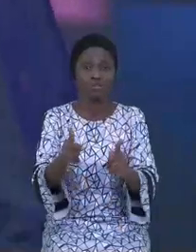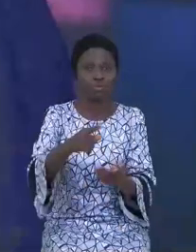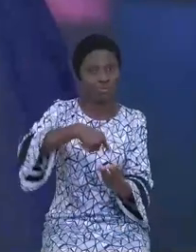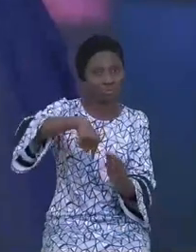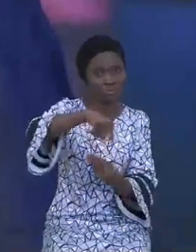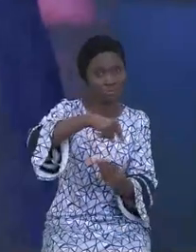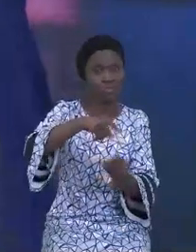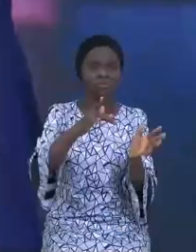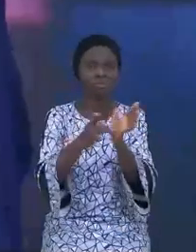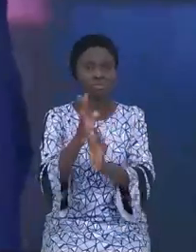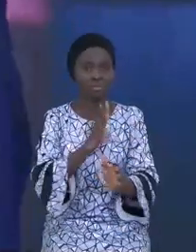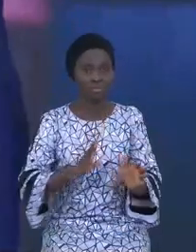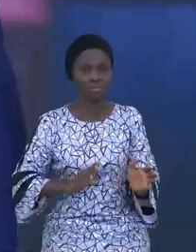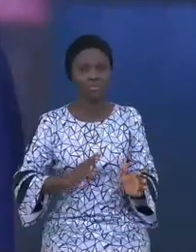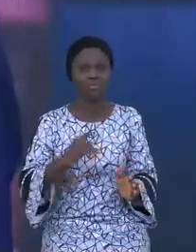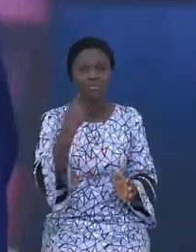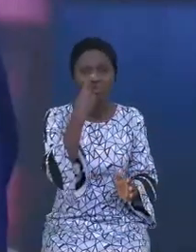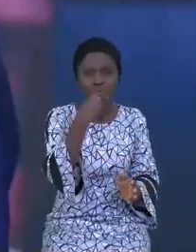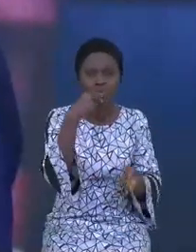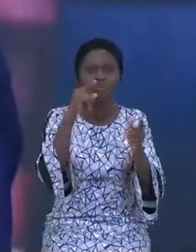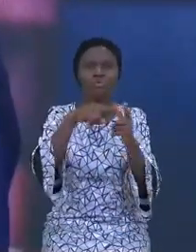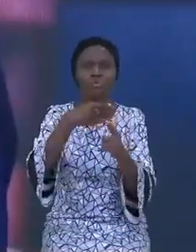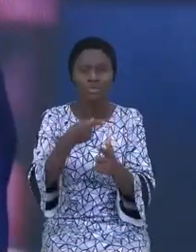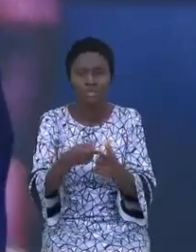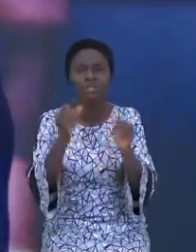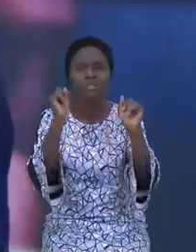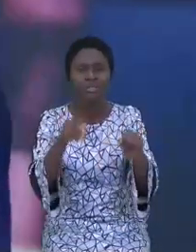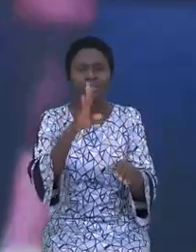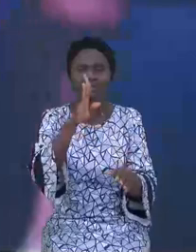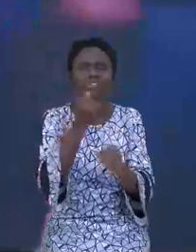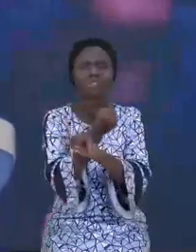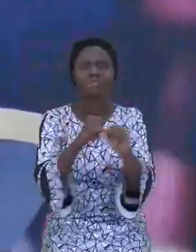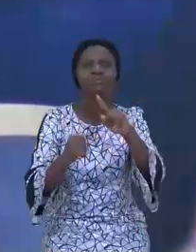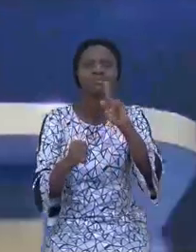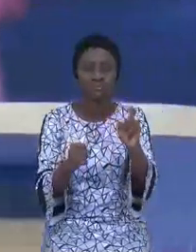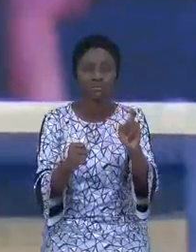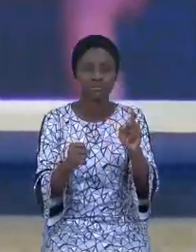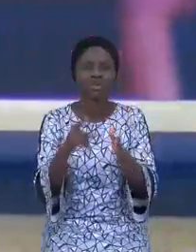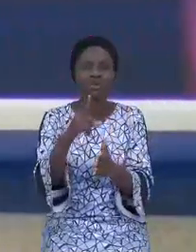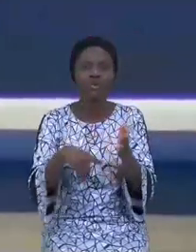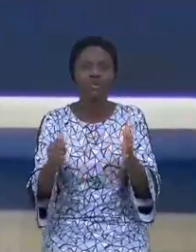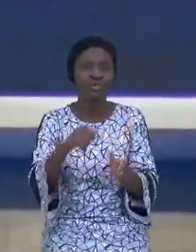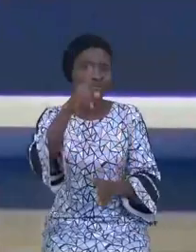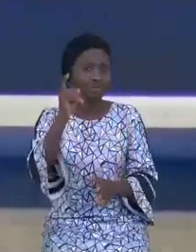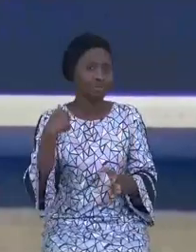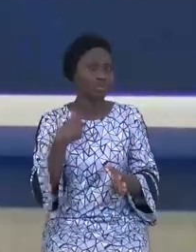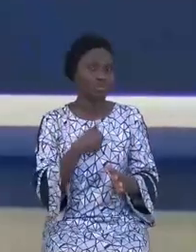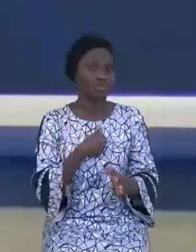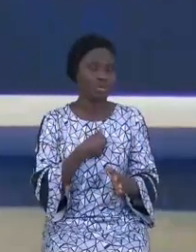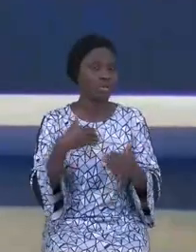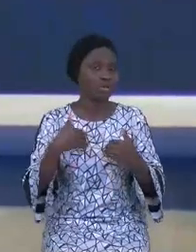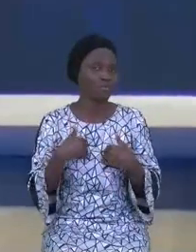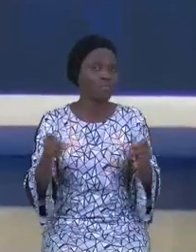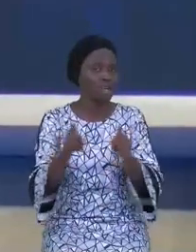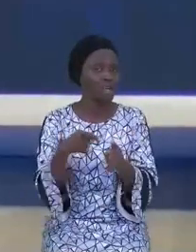Jésus-Christ. « Qui donc peut être sauvé ?» Quelle question avons-nous ? Comme nous